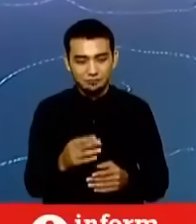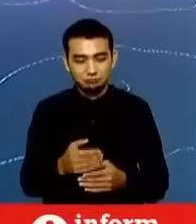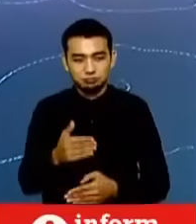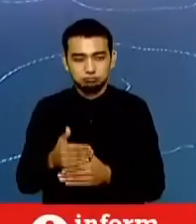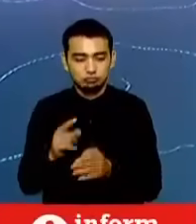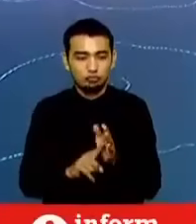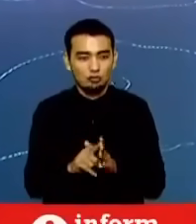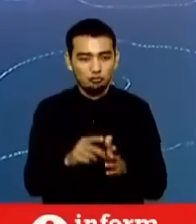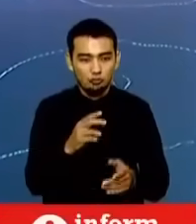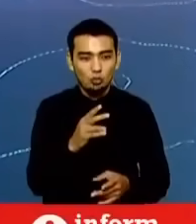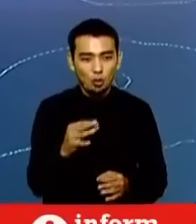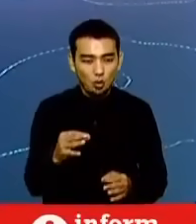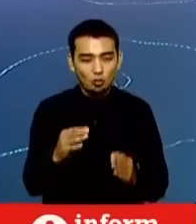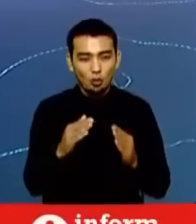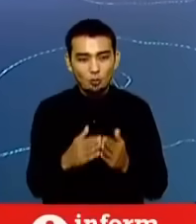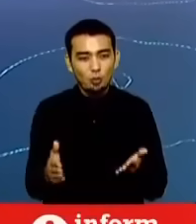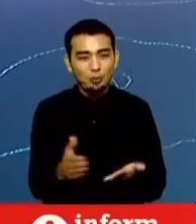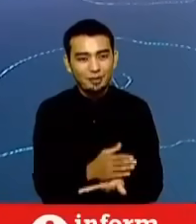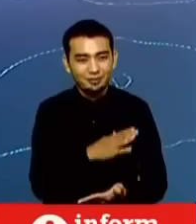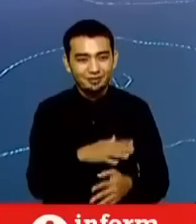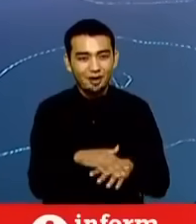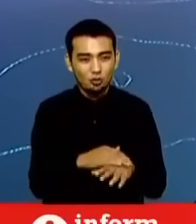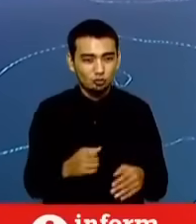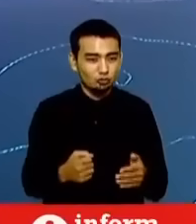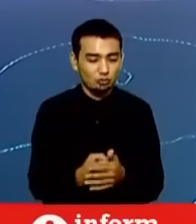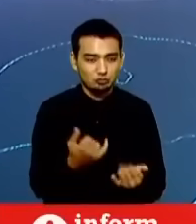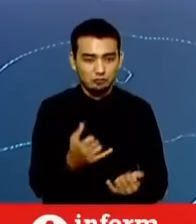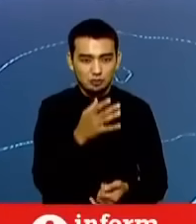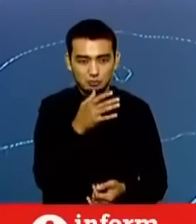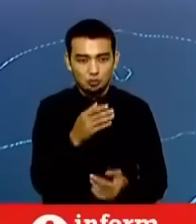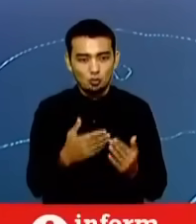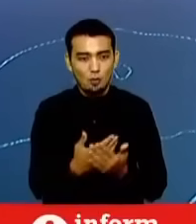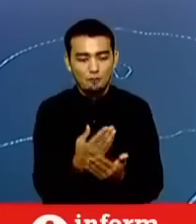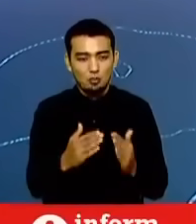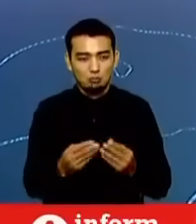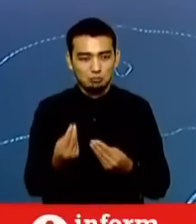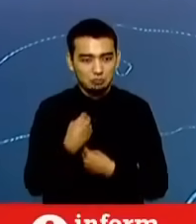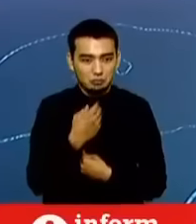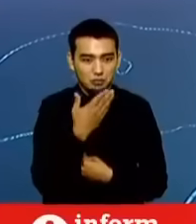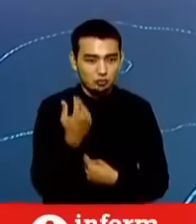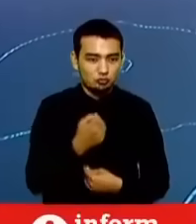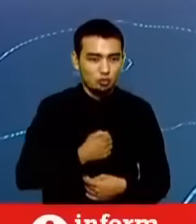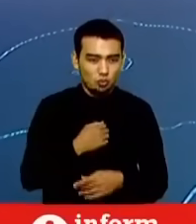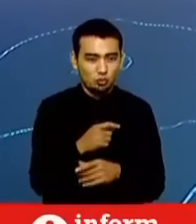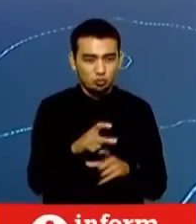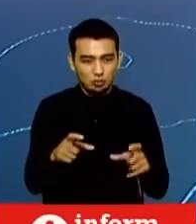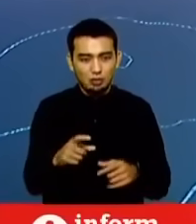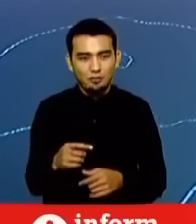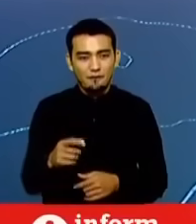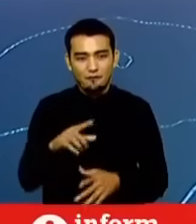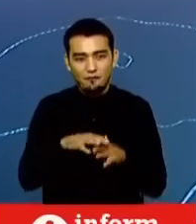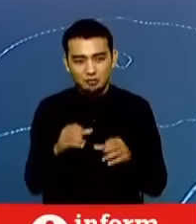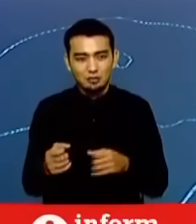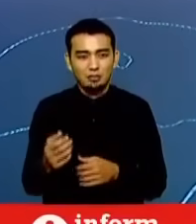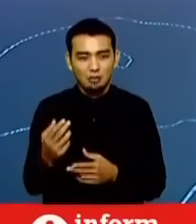көтерген. Бірақ үйлері сүрілген халыққа сол күйі жаңа баспана берілмепті. Ашынған тұрғындар биліктегілердің әнеміне дегеніне енді